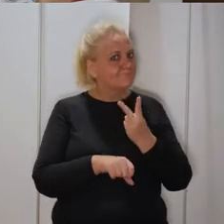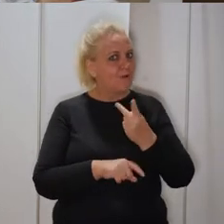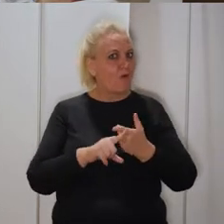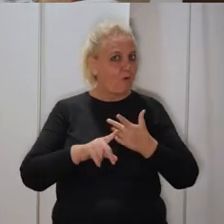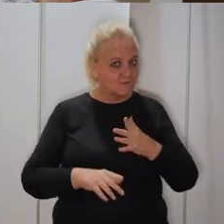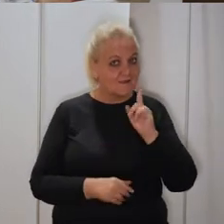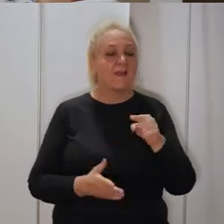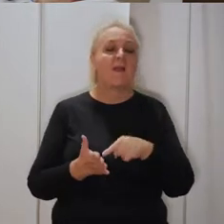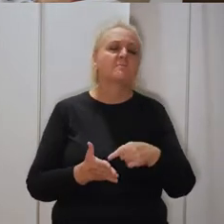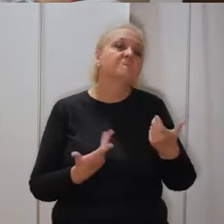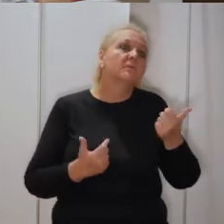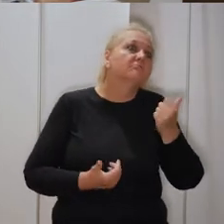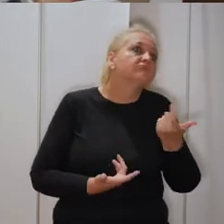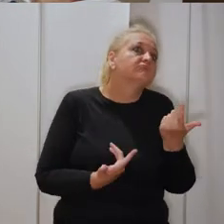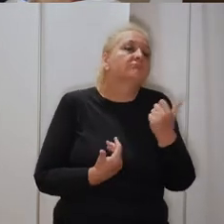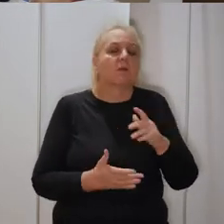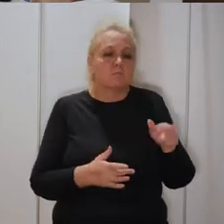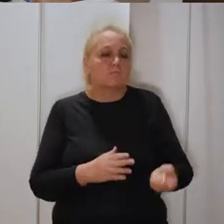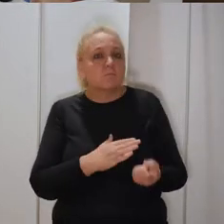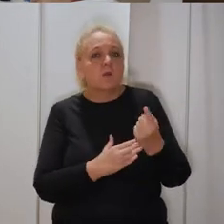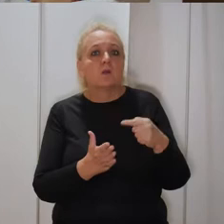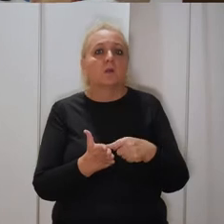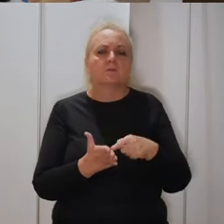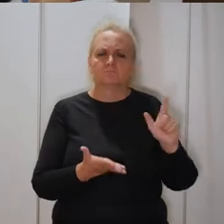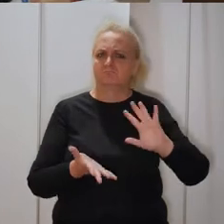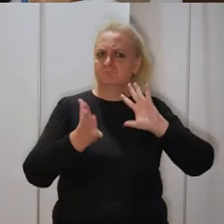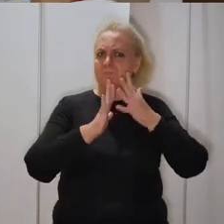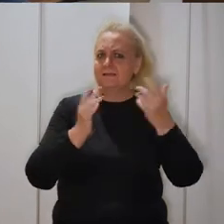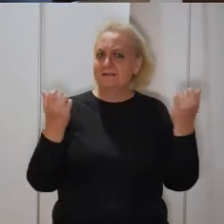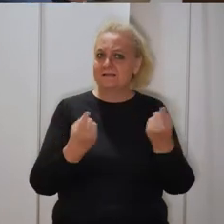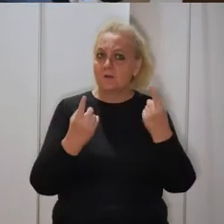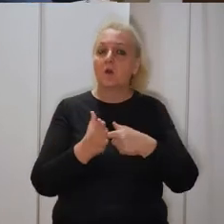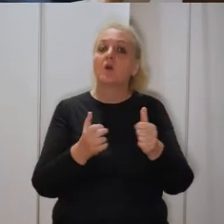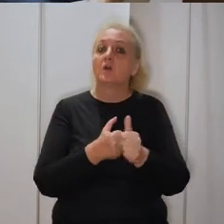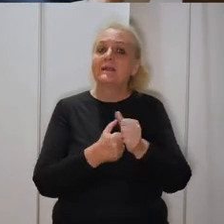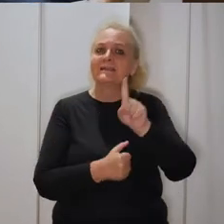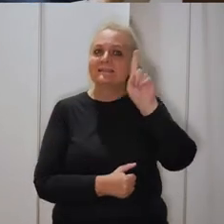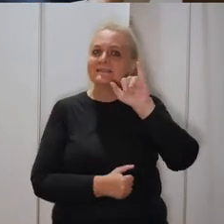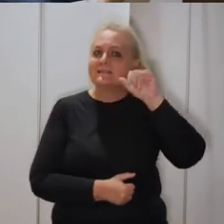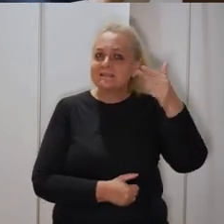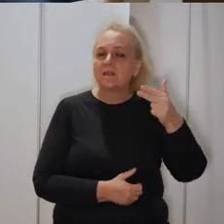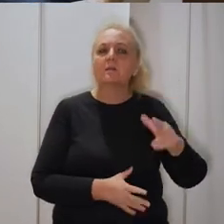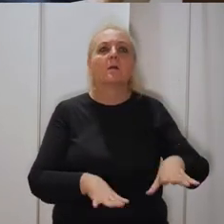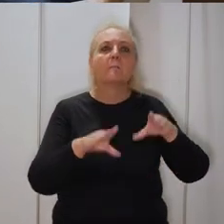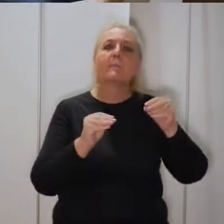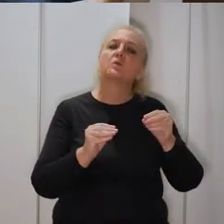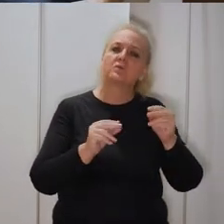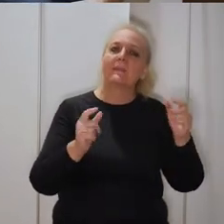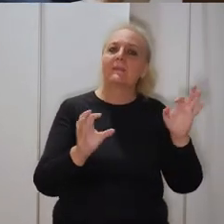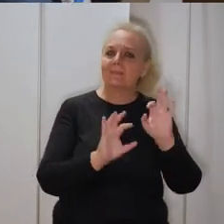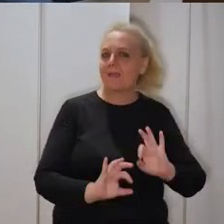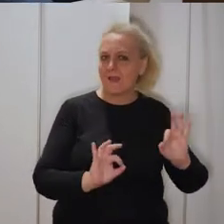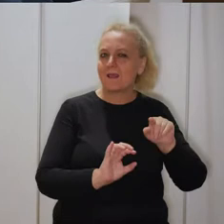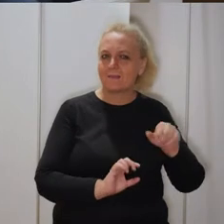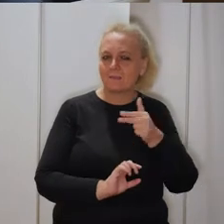spodziewać i czego można by oczekiwać, skoro wyrastają z literatury rewolucyjnej. Ale jeżeli chodzi o ziny, zacznijmy od czegoś delikatnego. Z czym wam